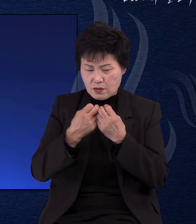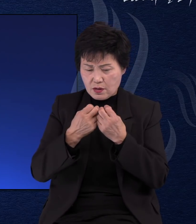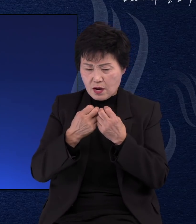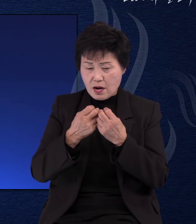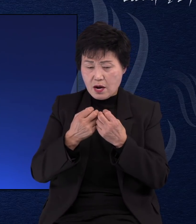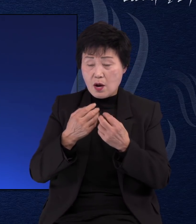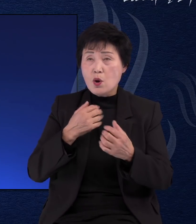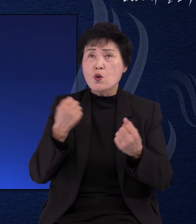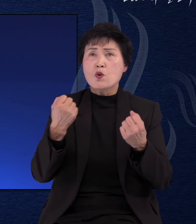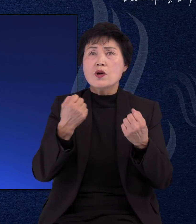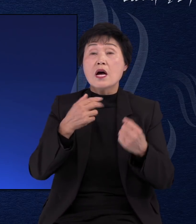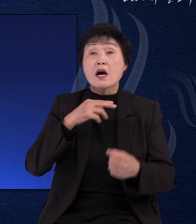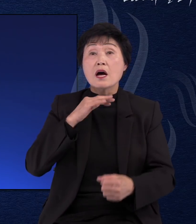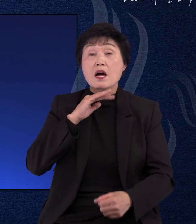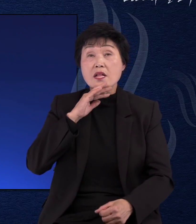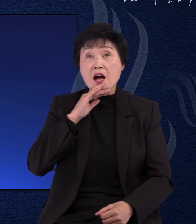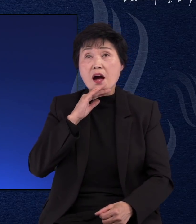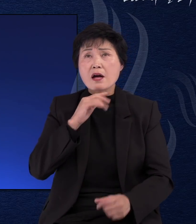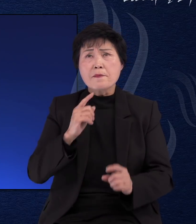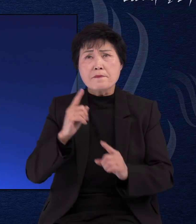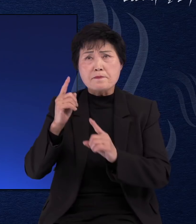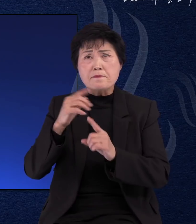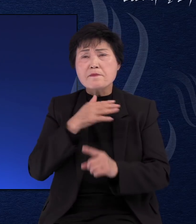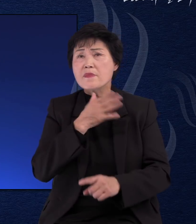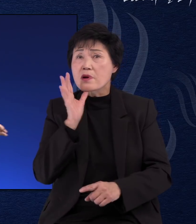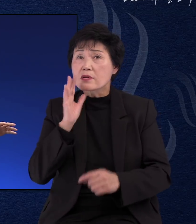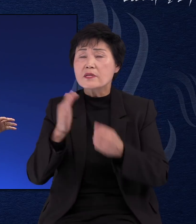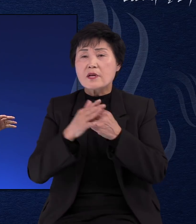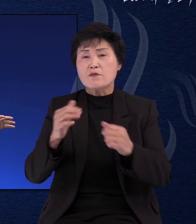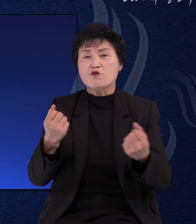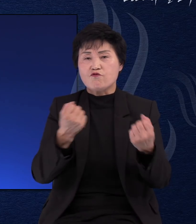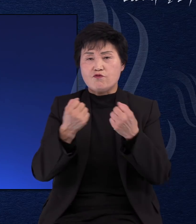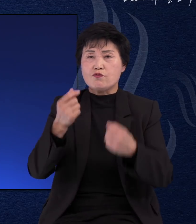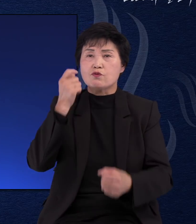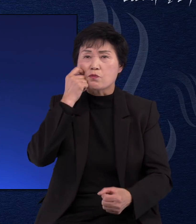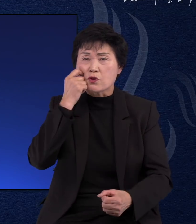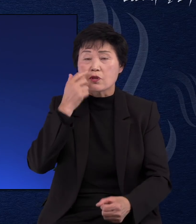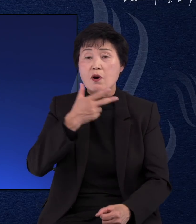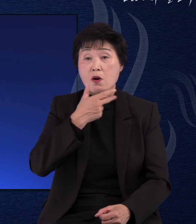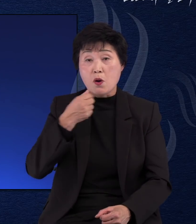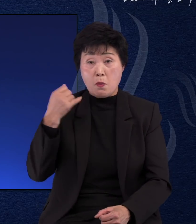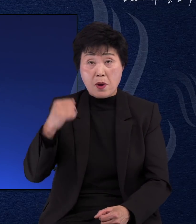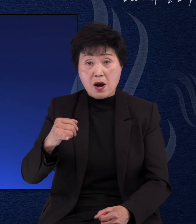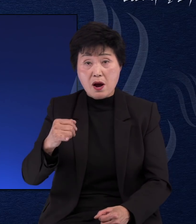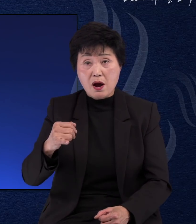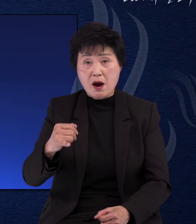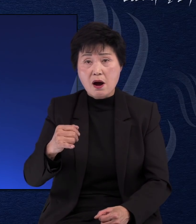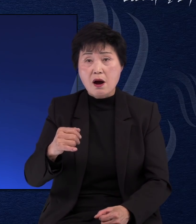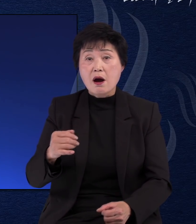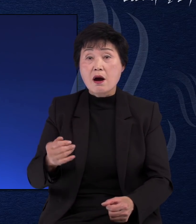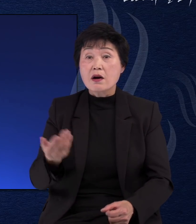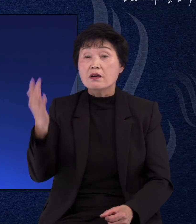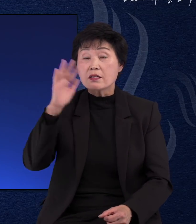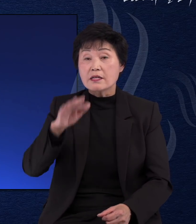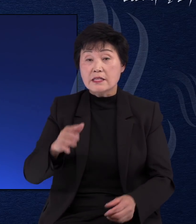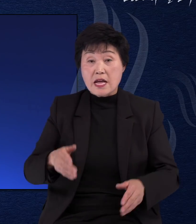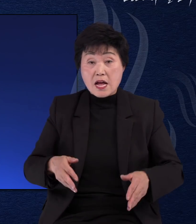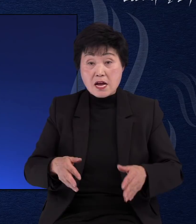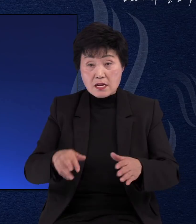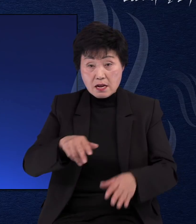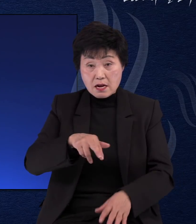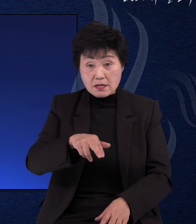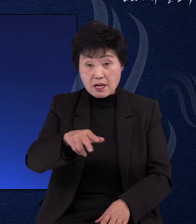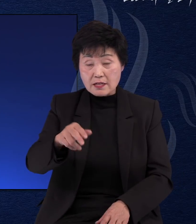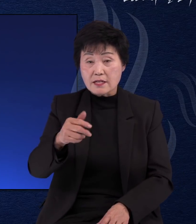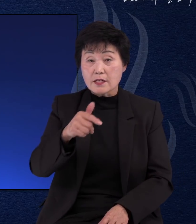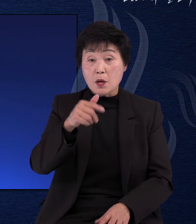못하죠. 하늘 보고 땅 보고 한숨 쉬면서 걸어가는데 길가에 반짝반짝 빛나는 게 있는데 깡통이더랍니다. 네, 저 깡통이라도 주워서